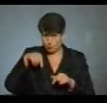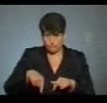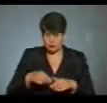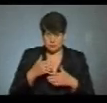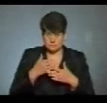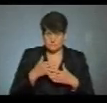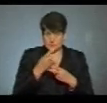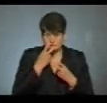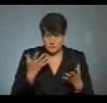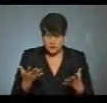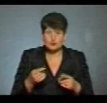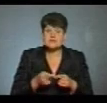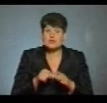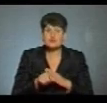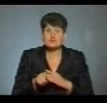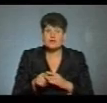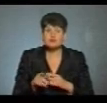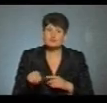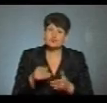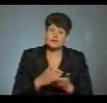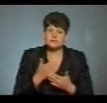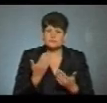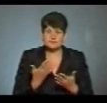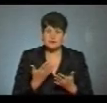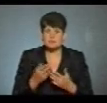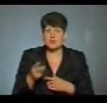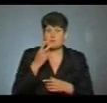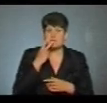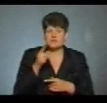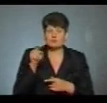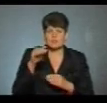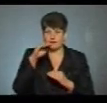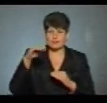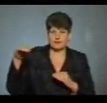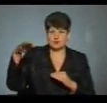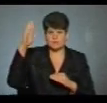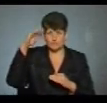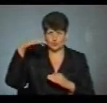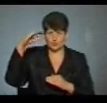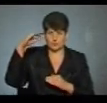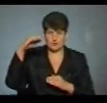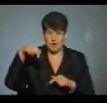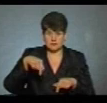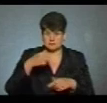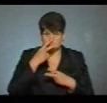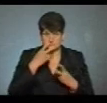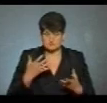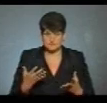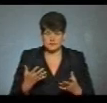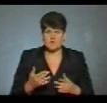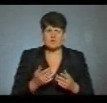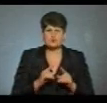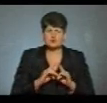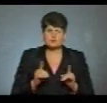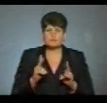говорили. Так от, ми виявляємо хворих тільки на 1/2 частину айсберга, абсолютна більшість людей, особливо ті, які